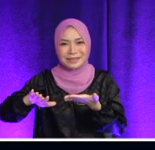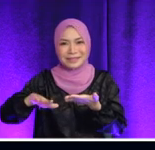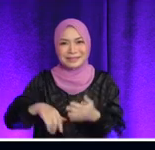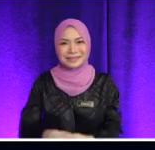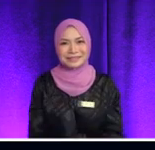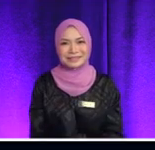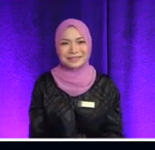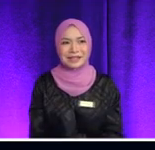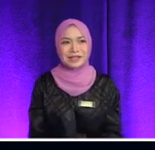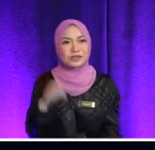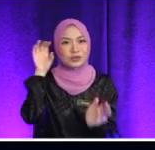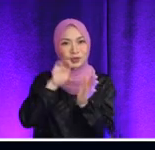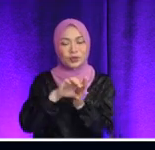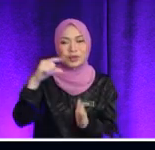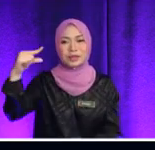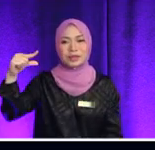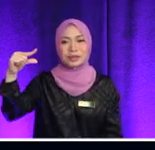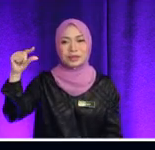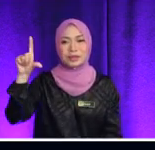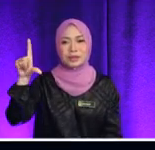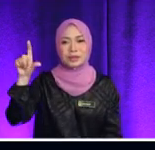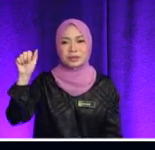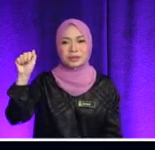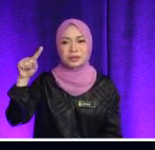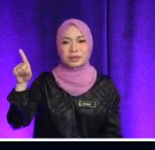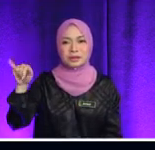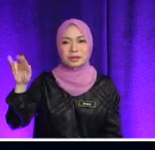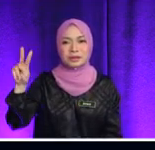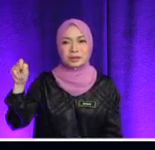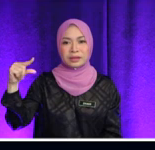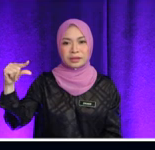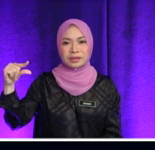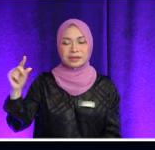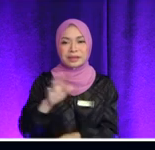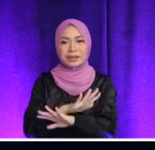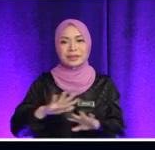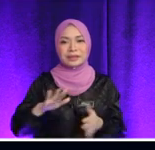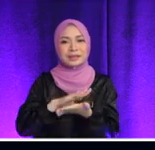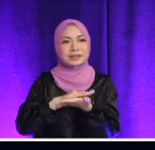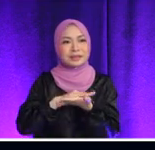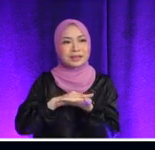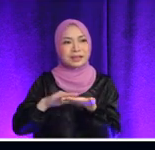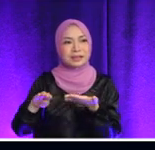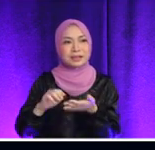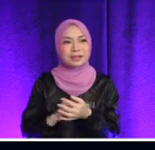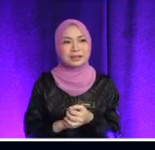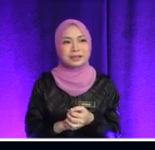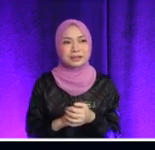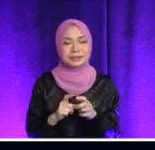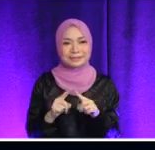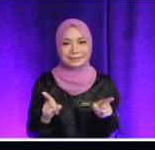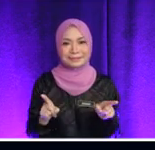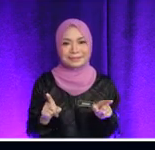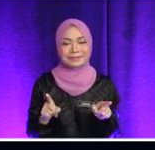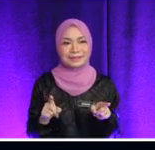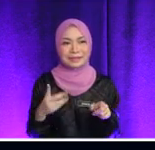tapi bila dia menggunakan teknik Venture ini kita akan nampak secara jelas yang